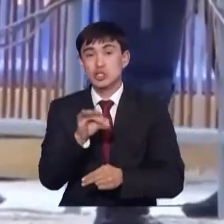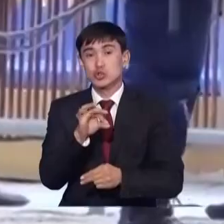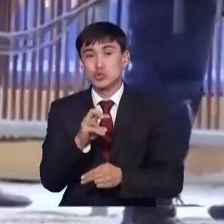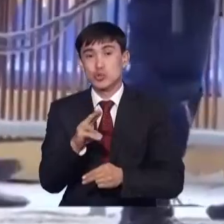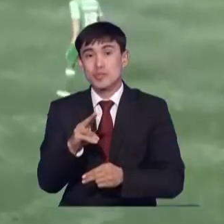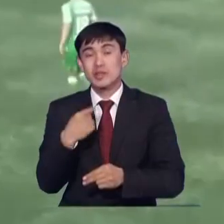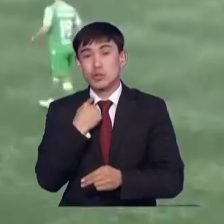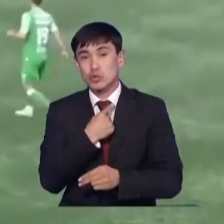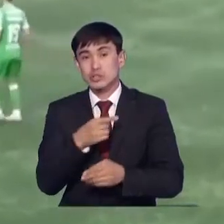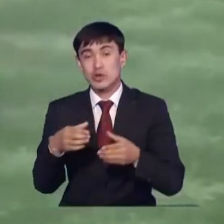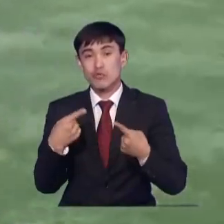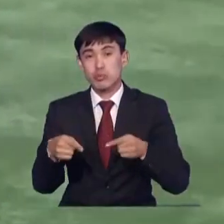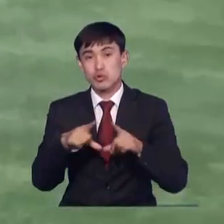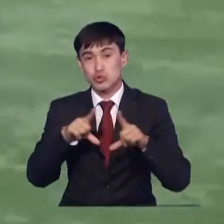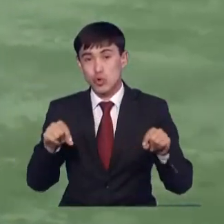воспитанника